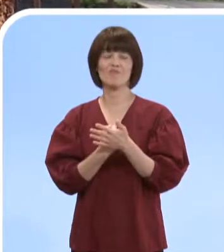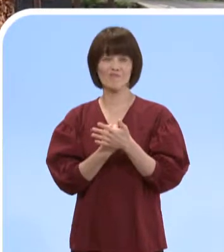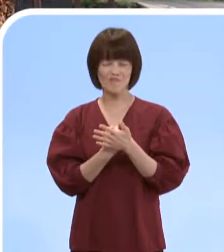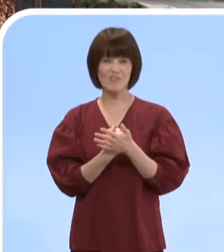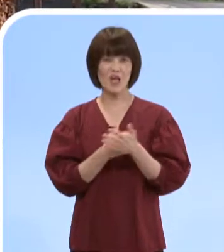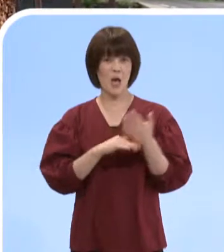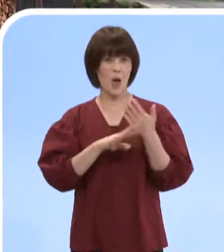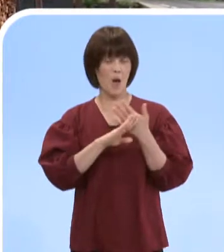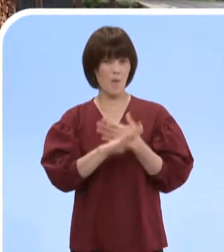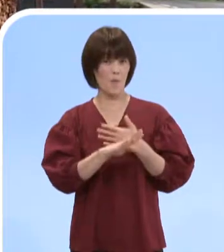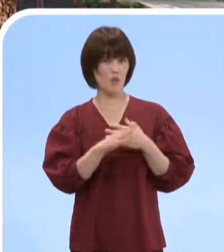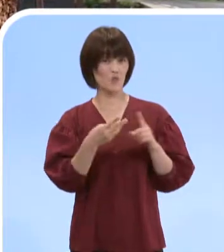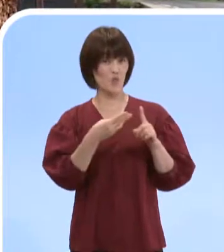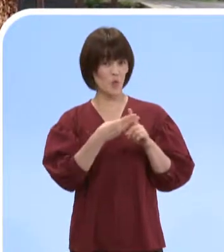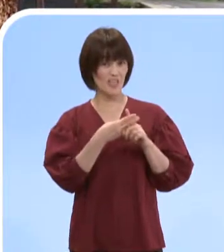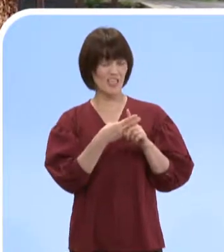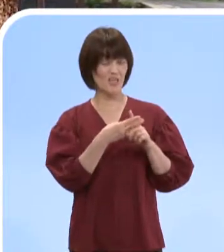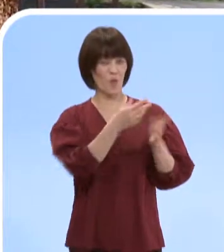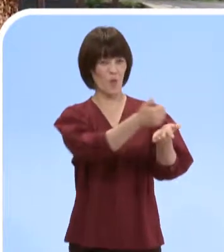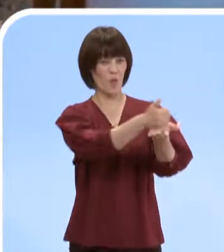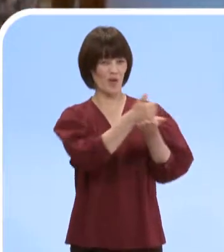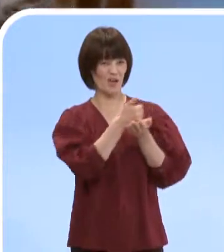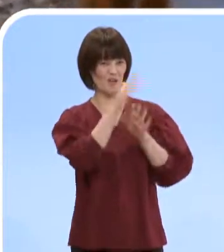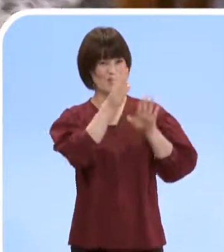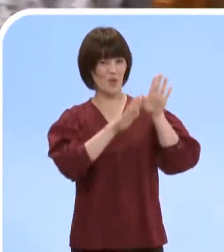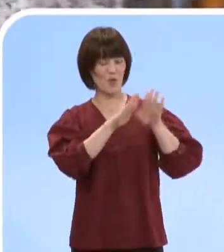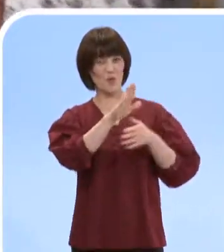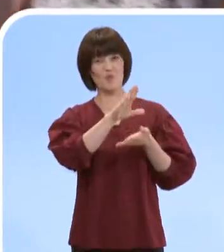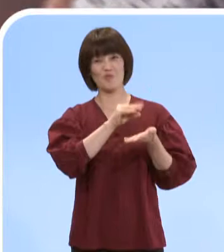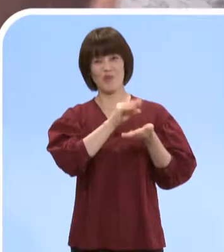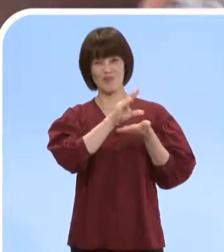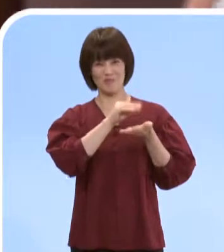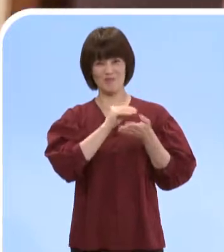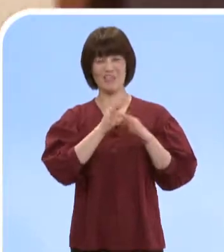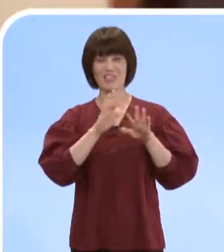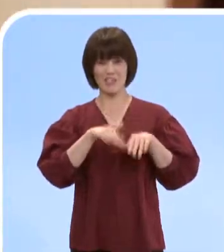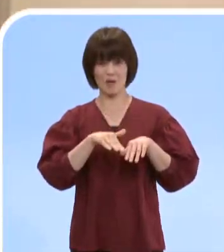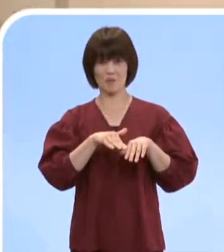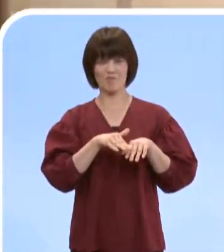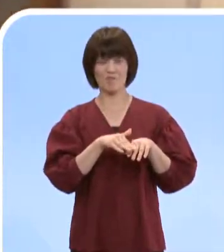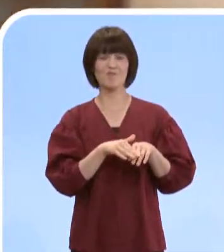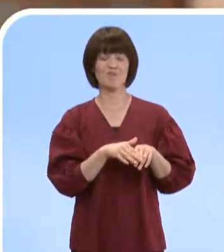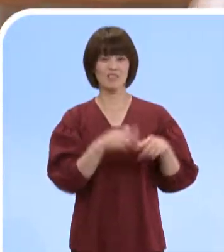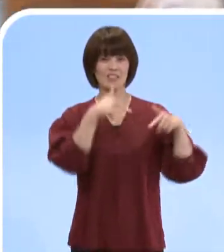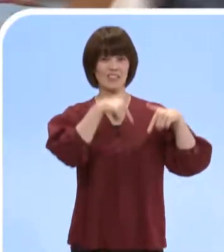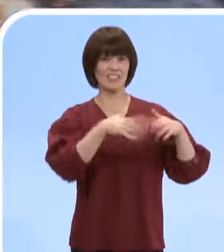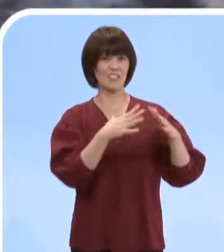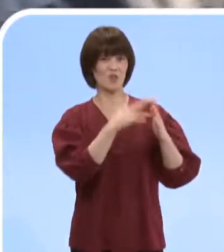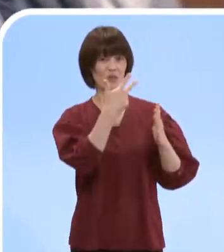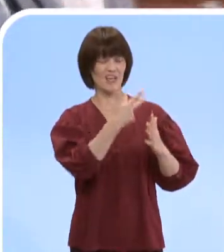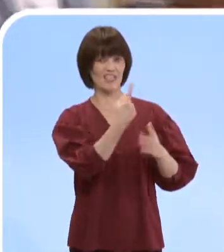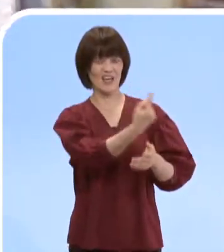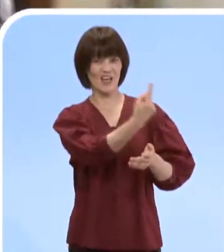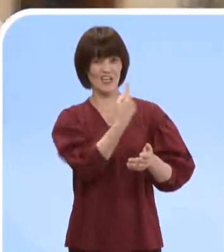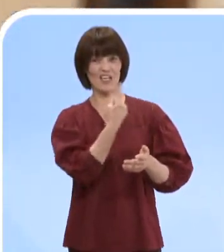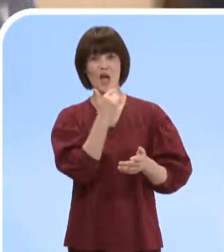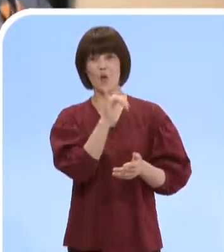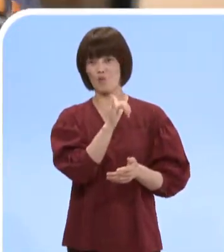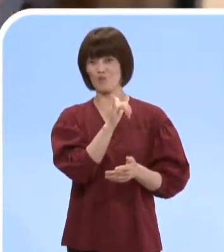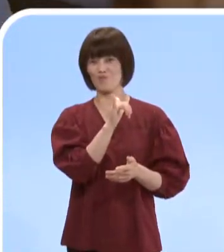別の日にお客さんが来られたのでその様子を。西宮市からやってきたご夫婦です。